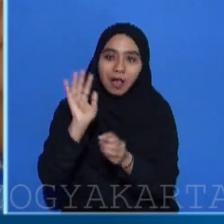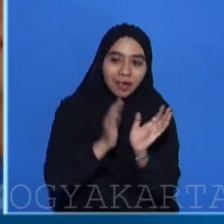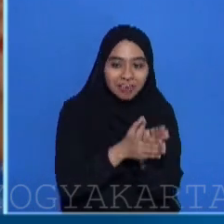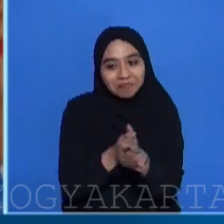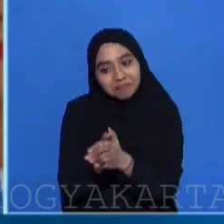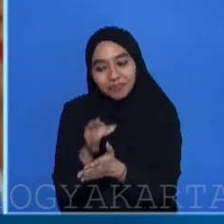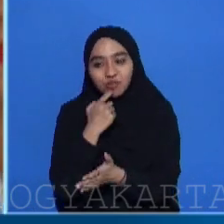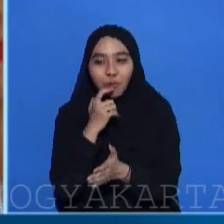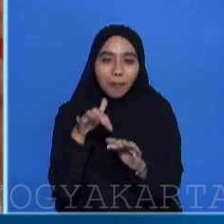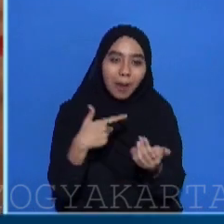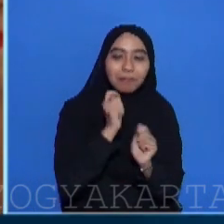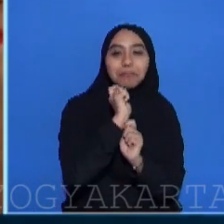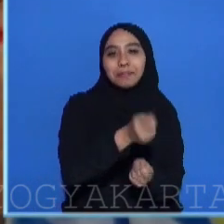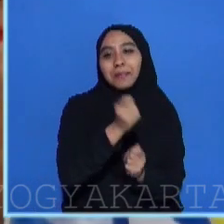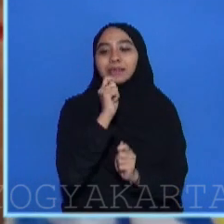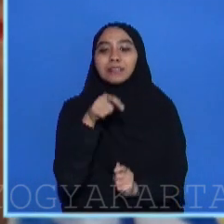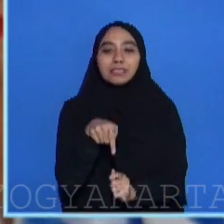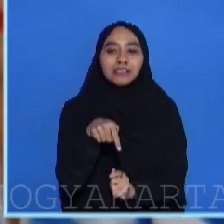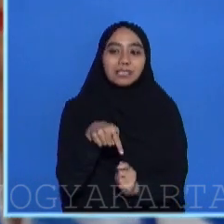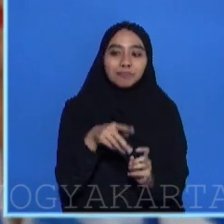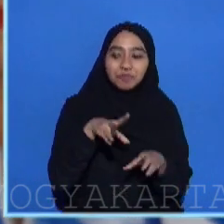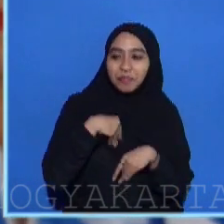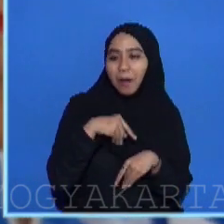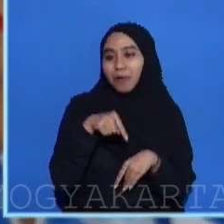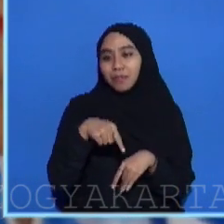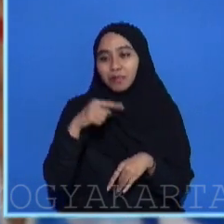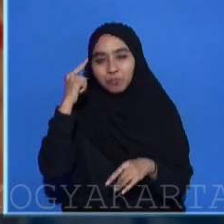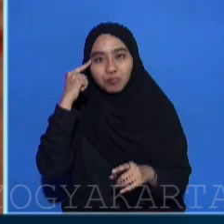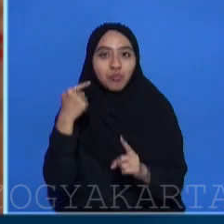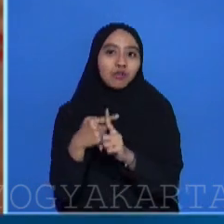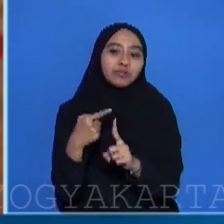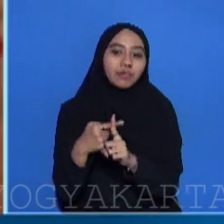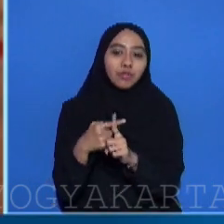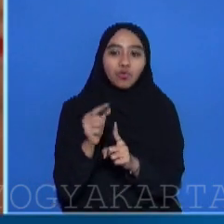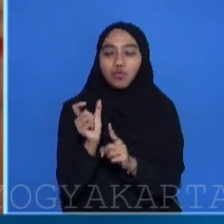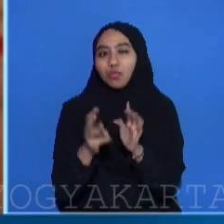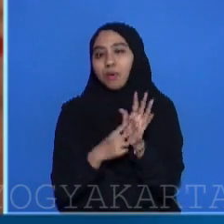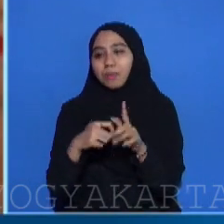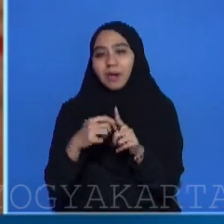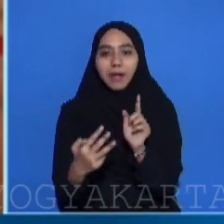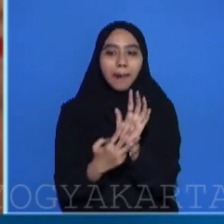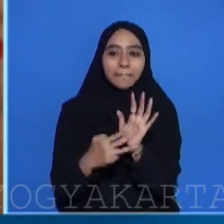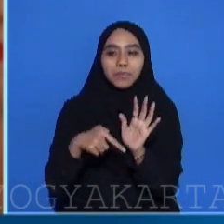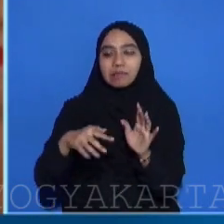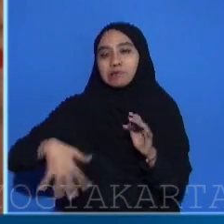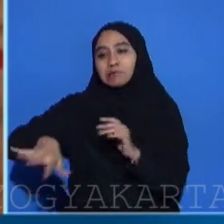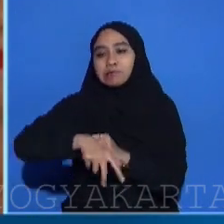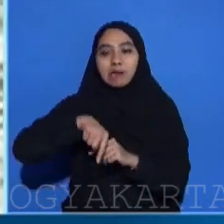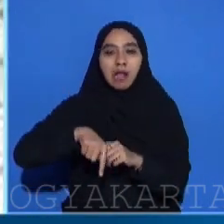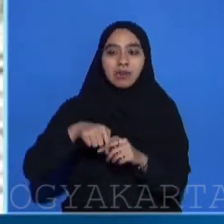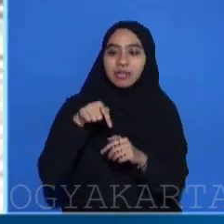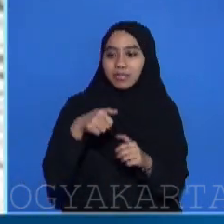cuman pemancing saja yang mendapatkan dampak positifnya tapi UMKM kami warga sekitar kami juga bisa